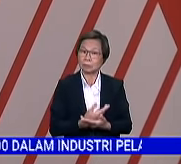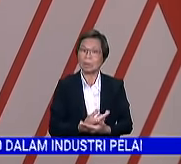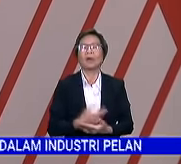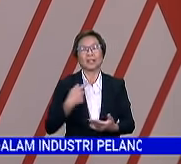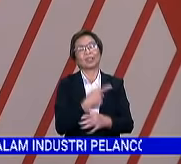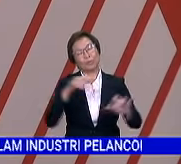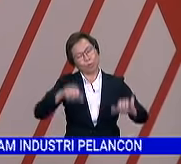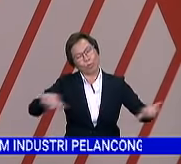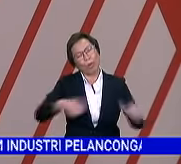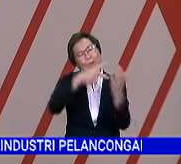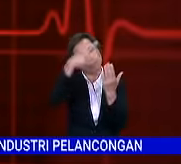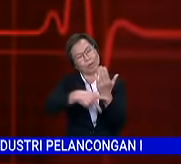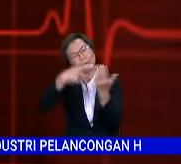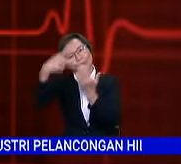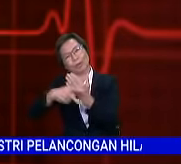menjalankan program-program kita.